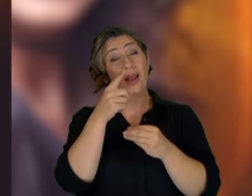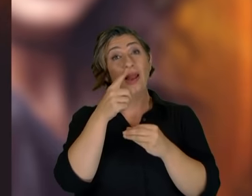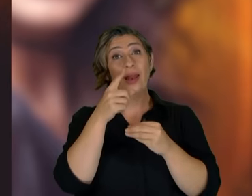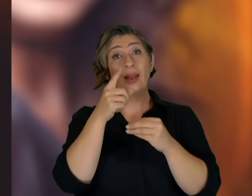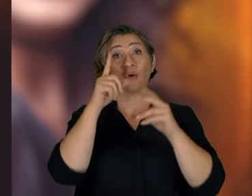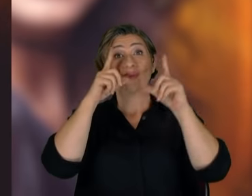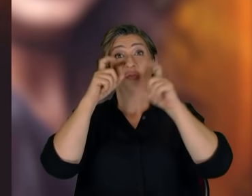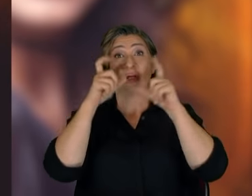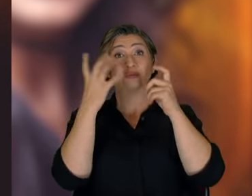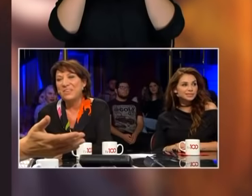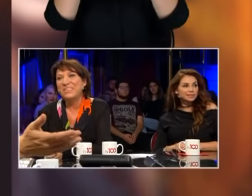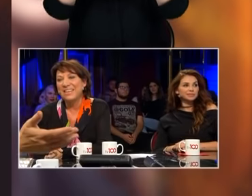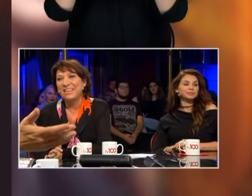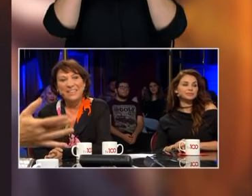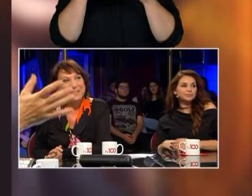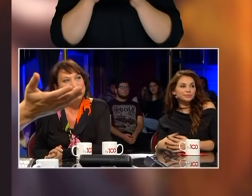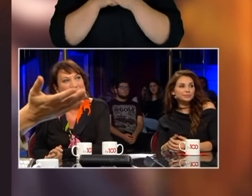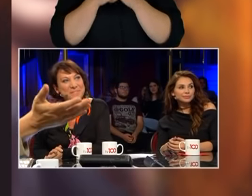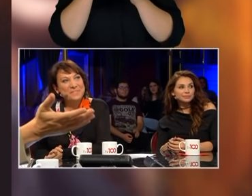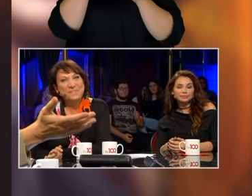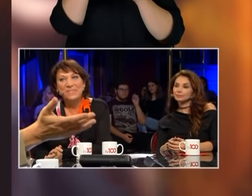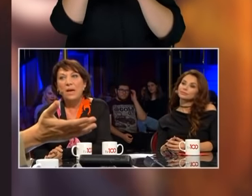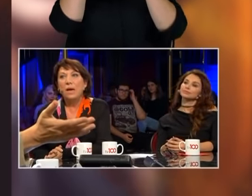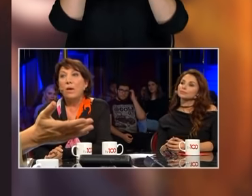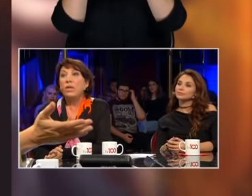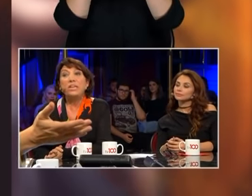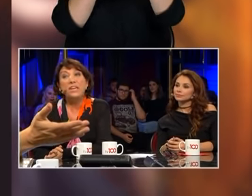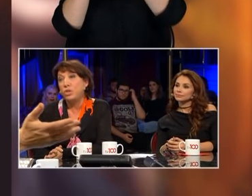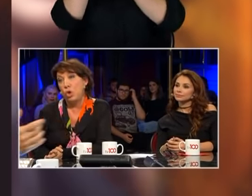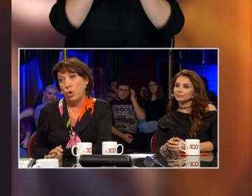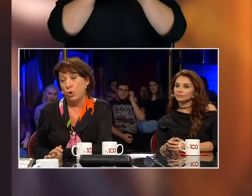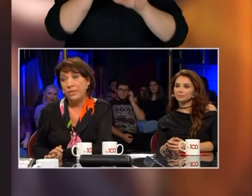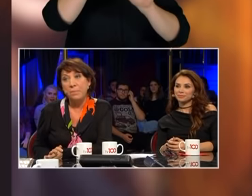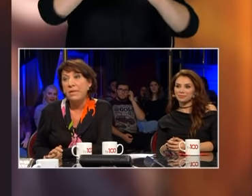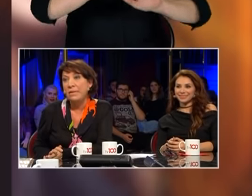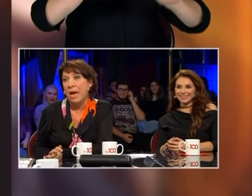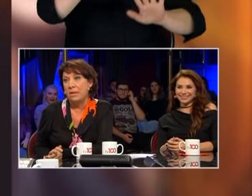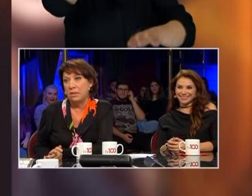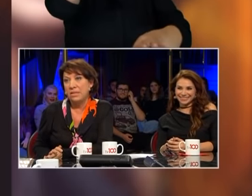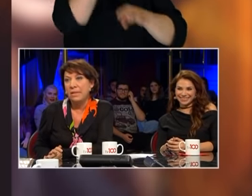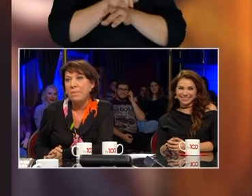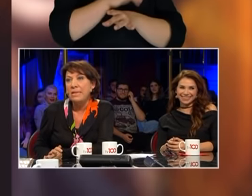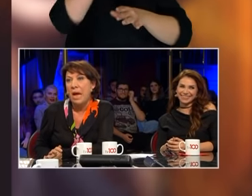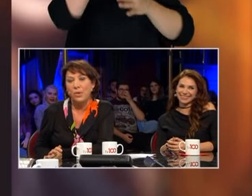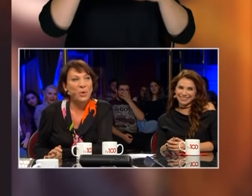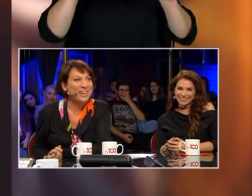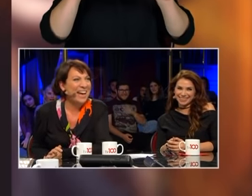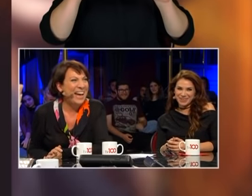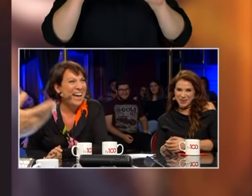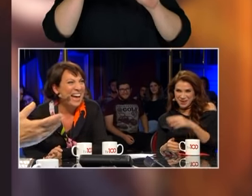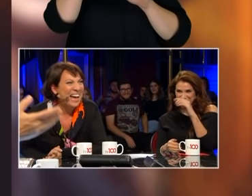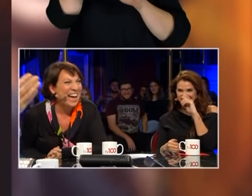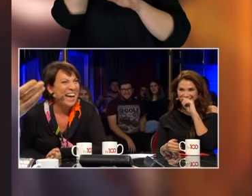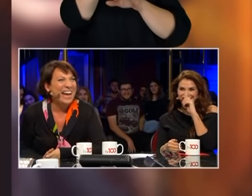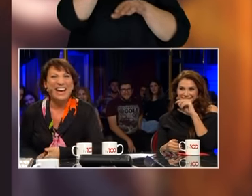Afiş fotoğrafları da çok güzel. Evet, çok güzel. Birazcık Photoshop var tabii ki. Hiç yok. Yeminle. Yeminle yok. Yani